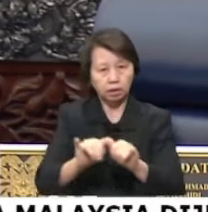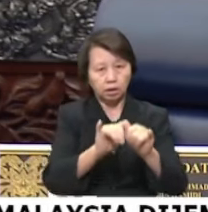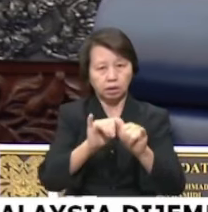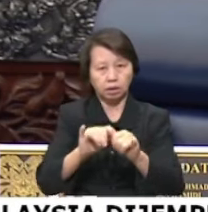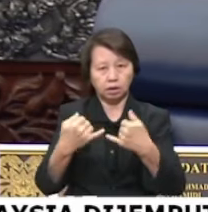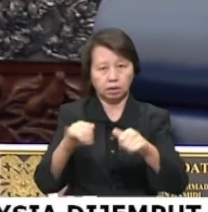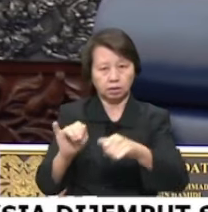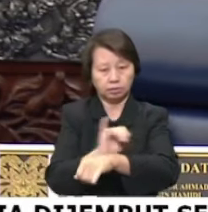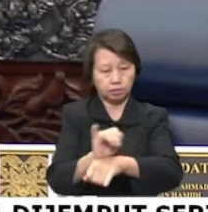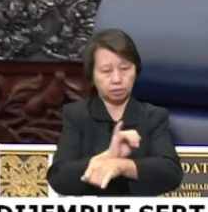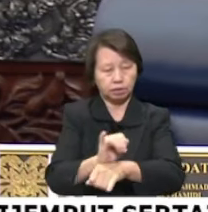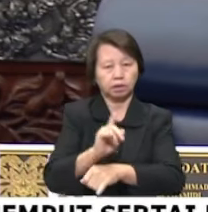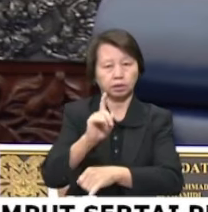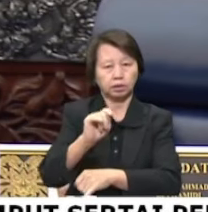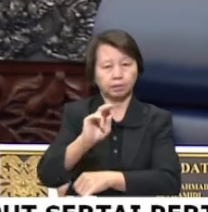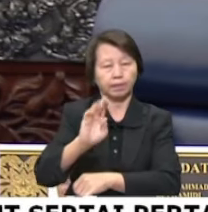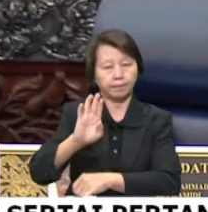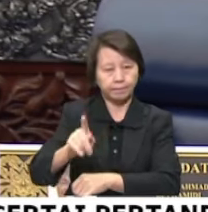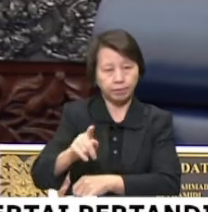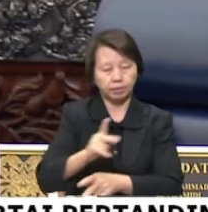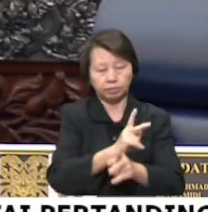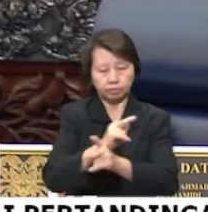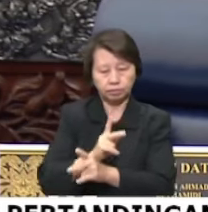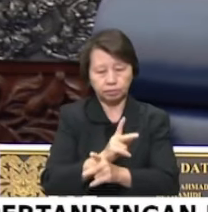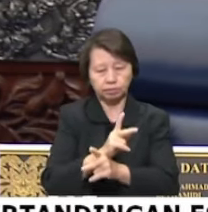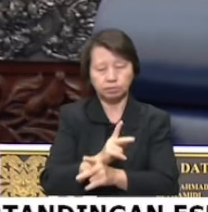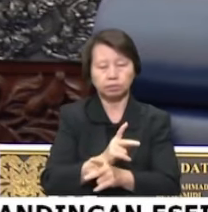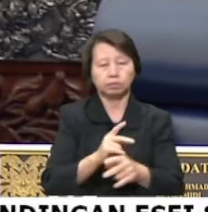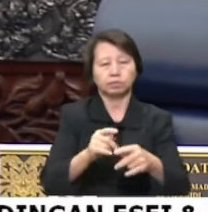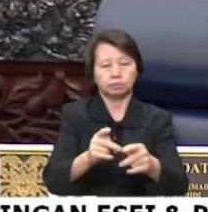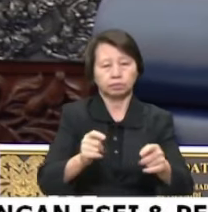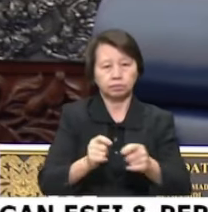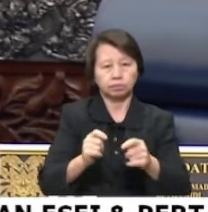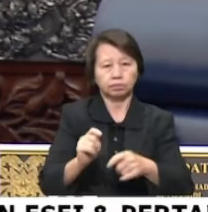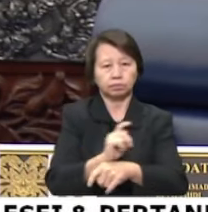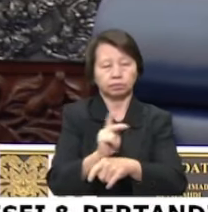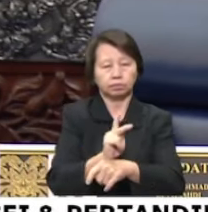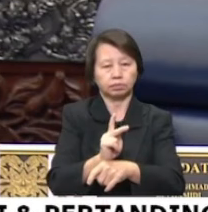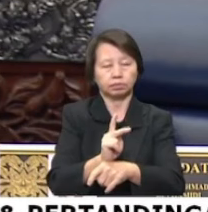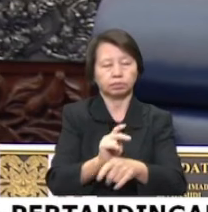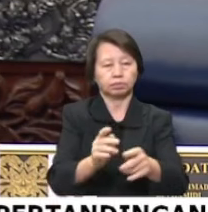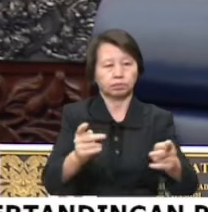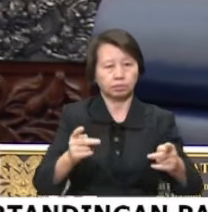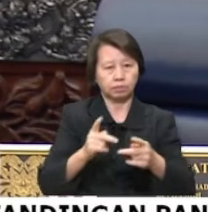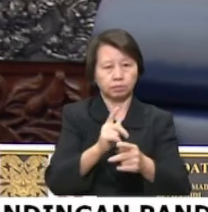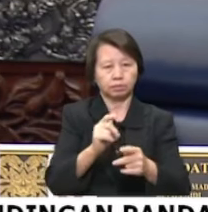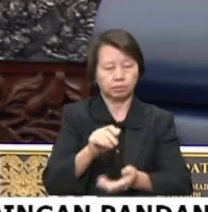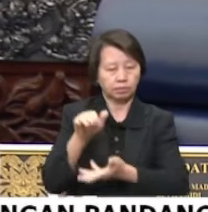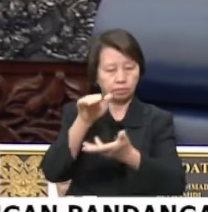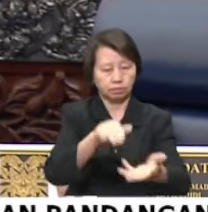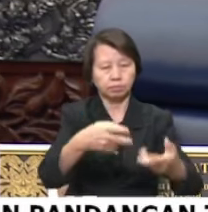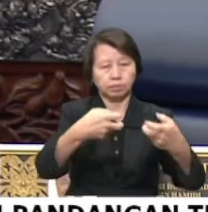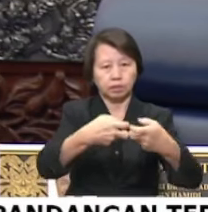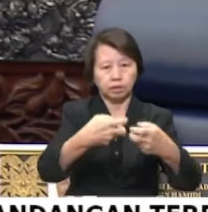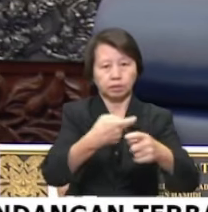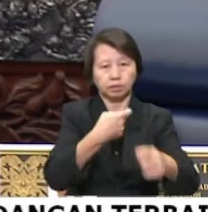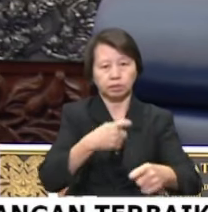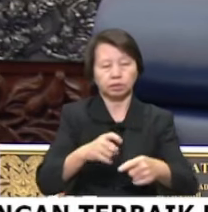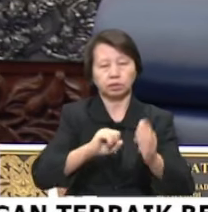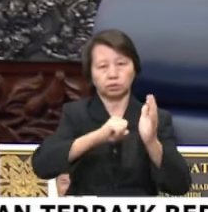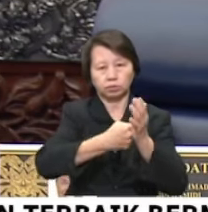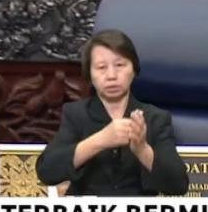pemain industri TBB, menjaga kepentingan pemain industri TBB tempatan dan memastikan pembekalan elektrik termasuk daripada sumber